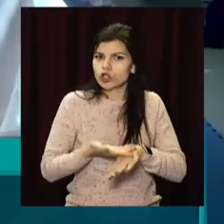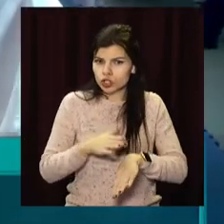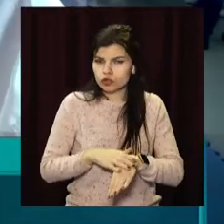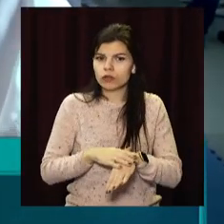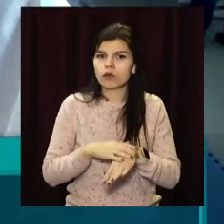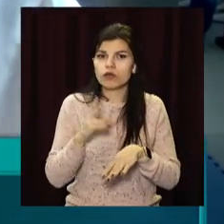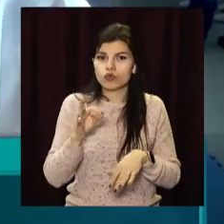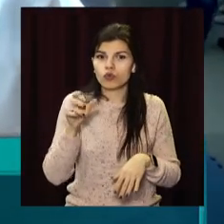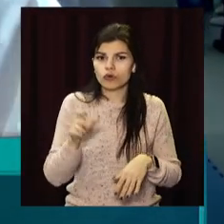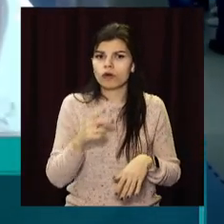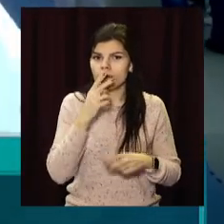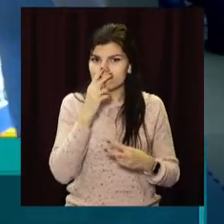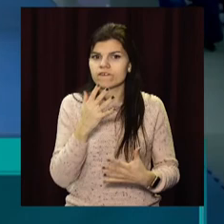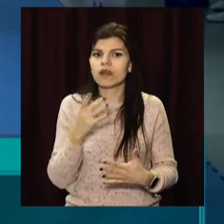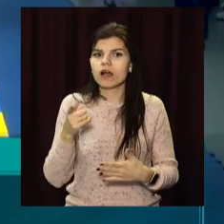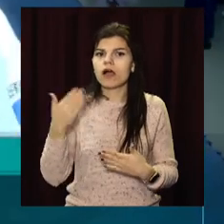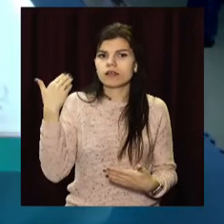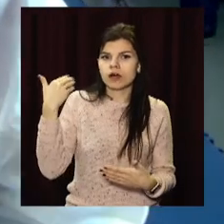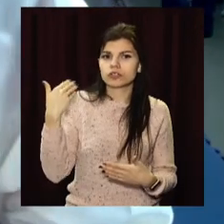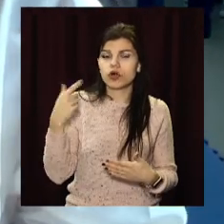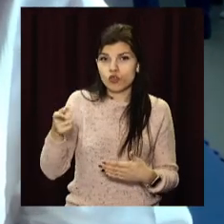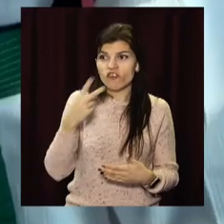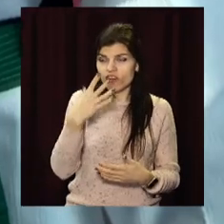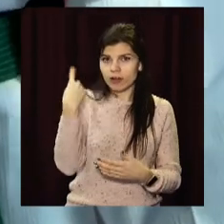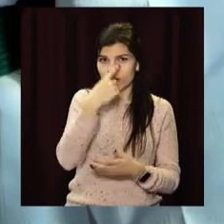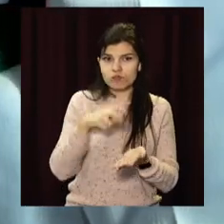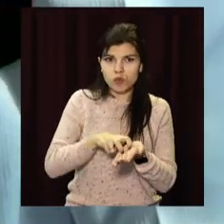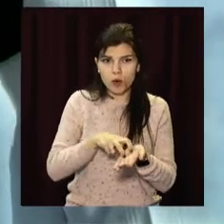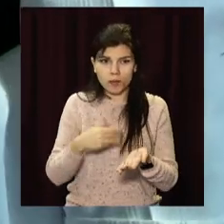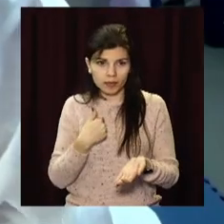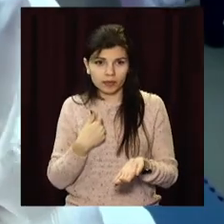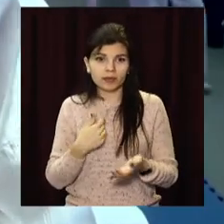суперник, видно було після першого раунду, що суперник боявся мене. Треба